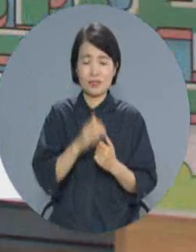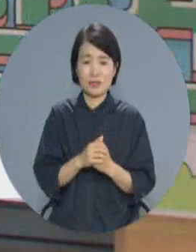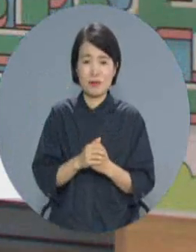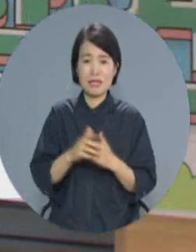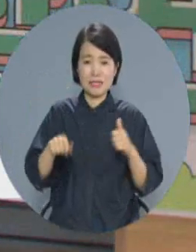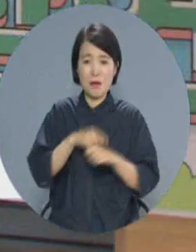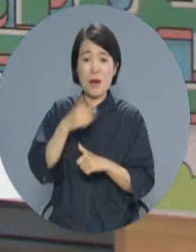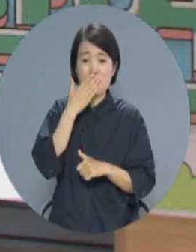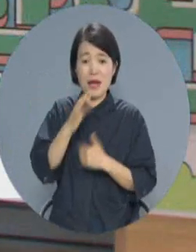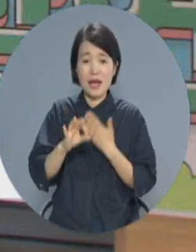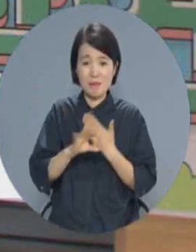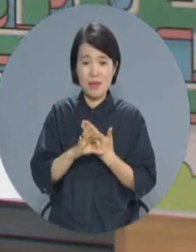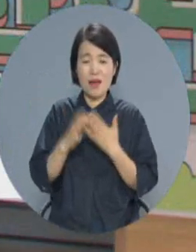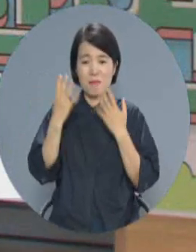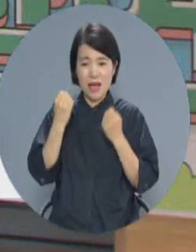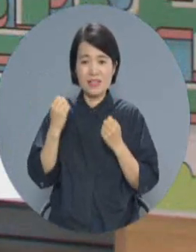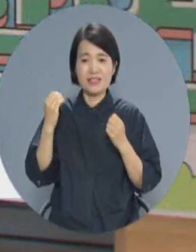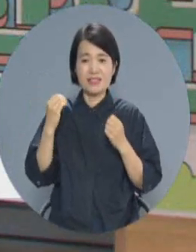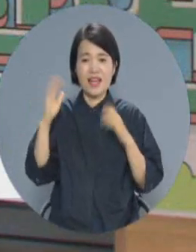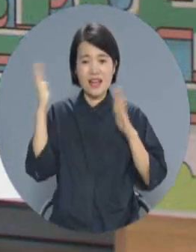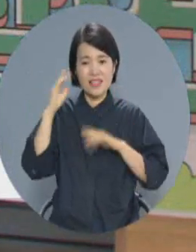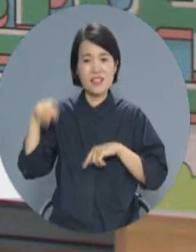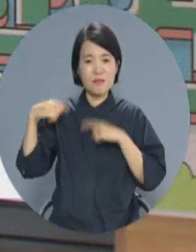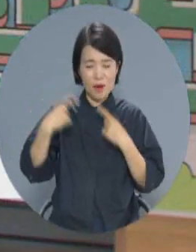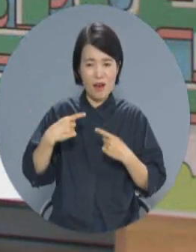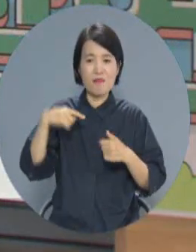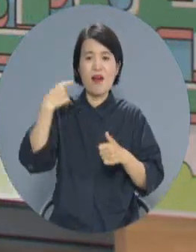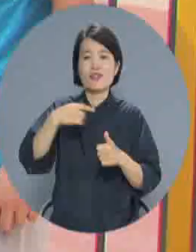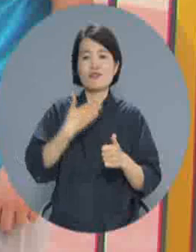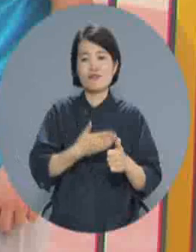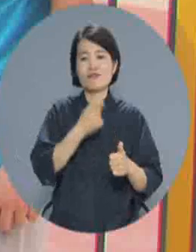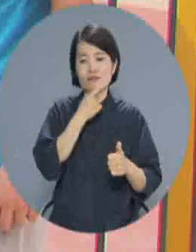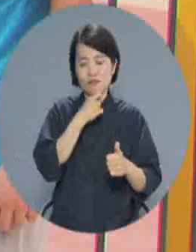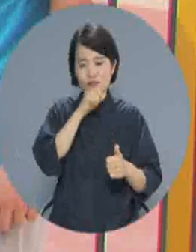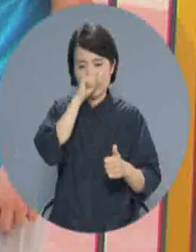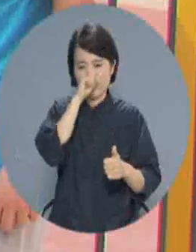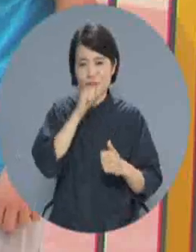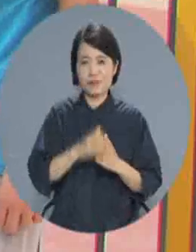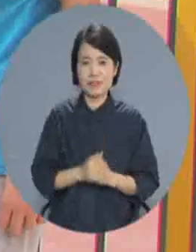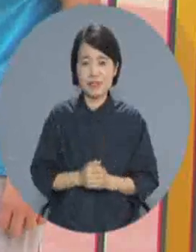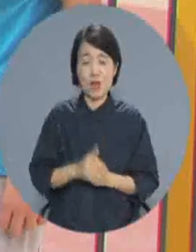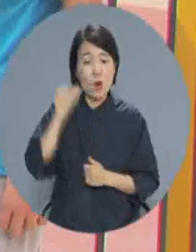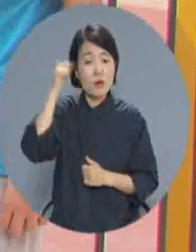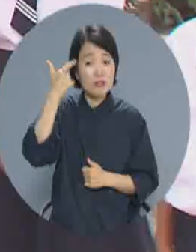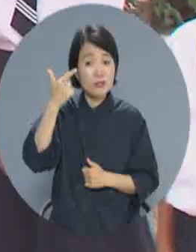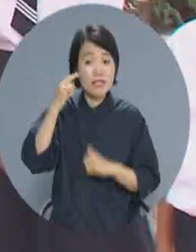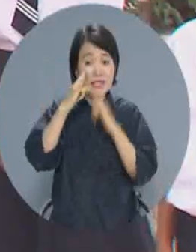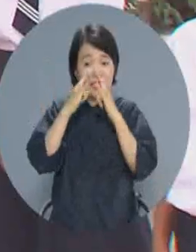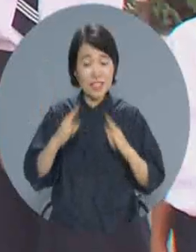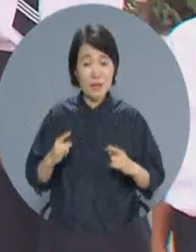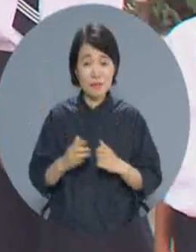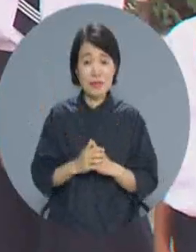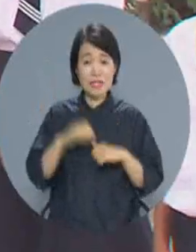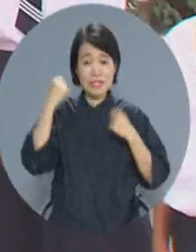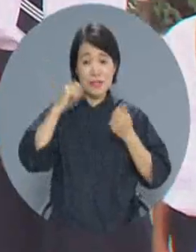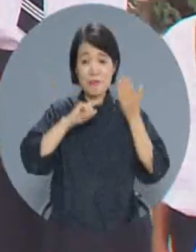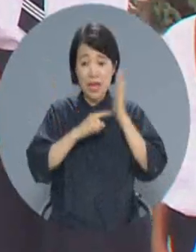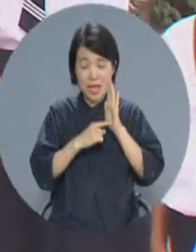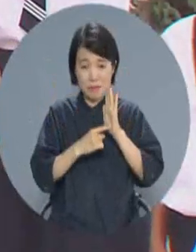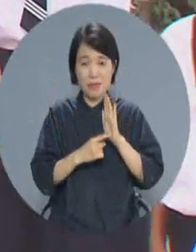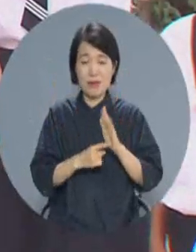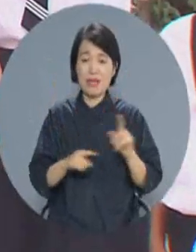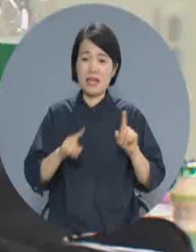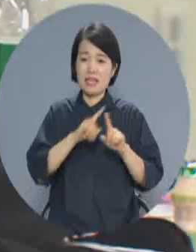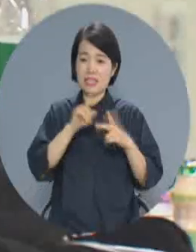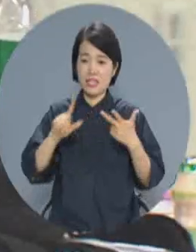여력만 된다 그러면 많이 아이들을 가르치고 싶습니다. 5박 6일간 이어지는 캠프는 작품 발표회를 끝으로